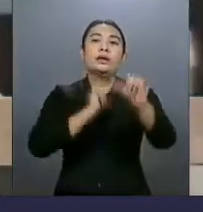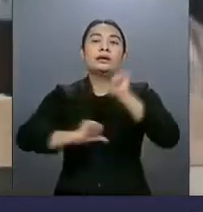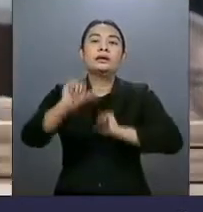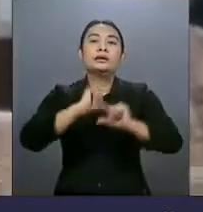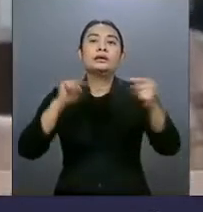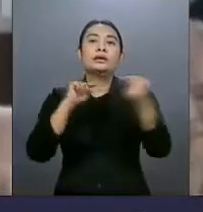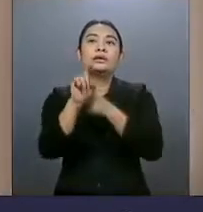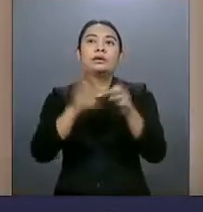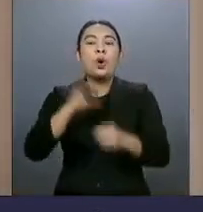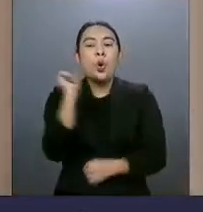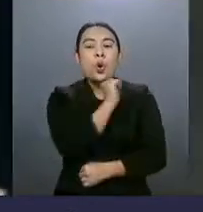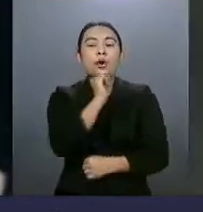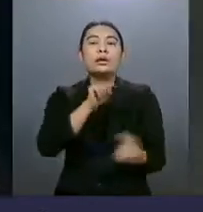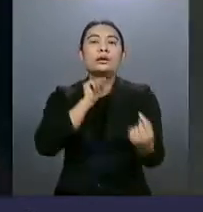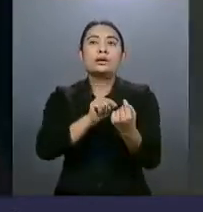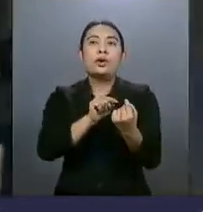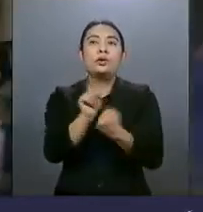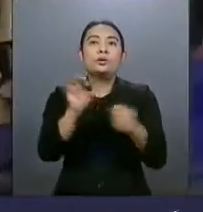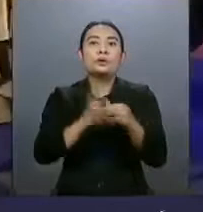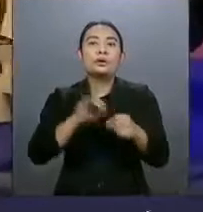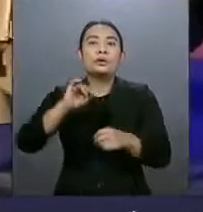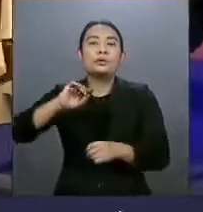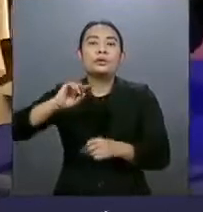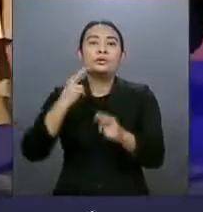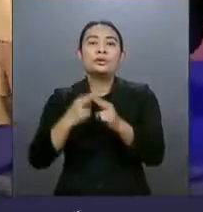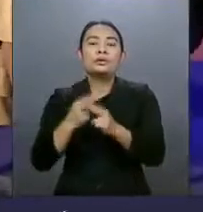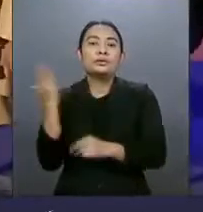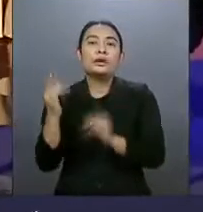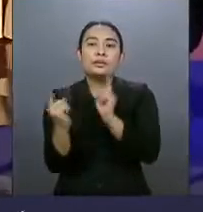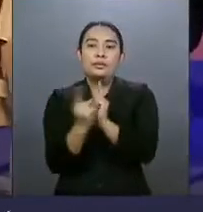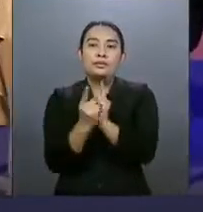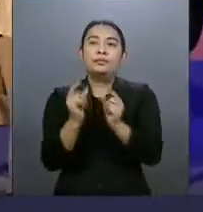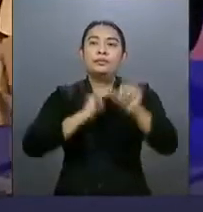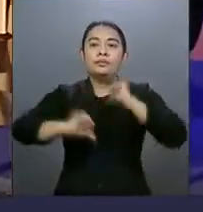ชีวิตจริงประกบนางเอกดังใหม่ดาวิกาค่ะส